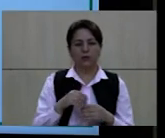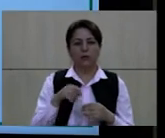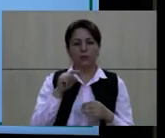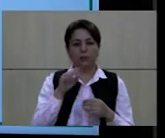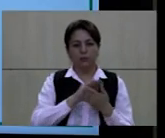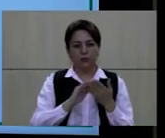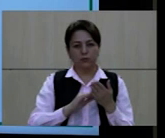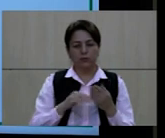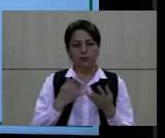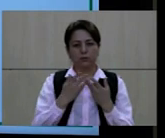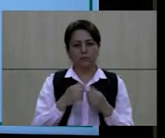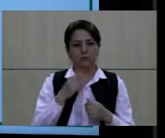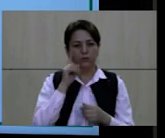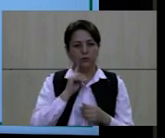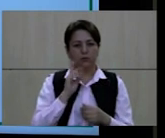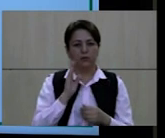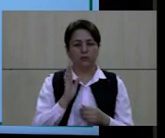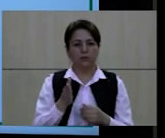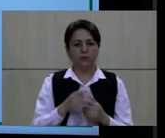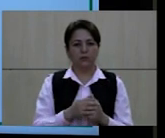ishlash qulayroq hisoblanadi.